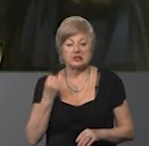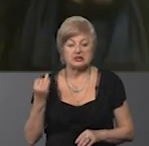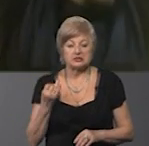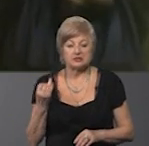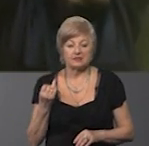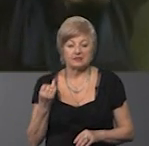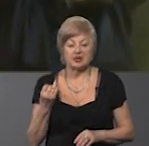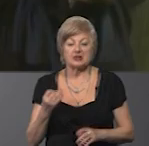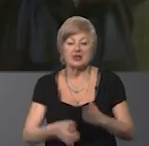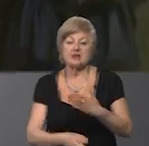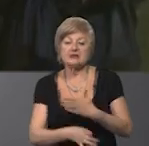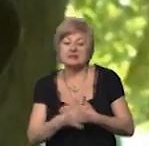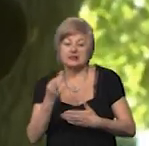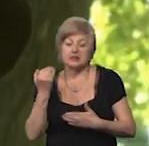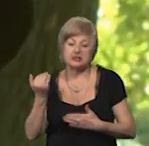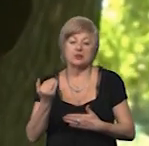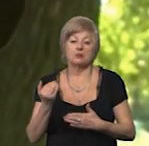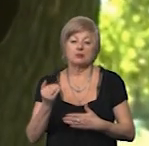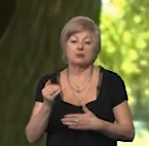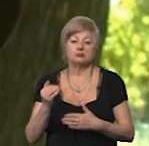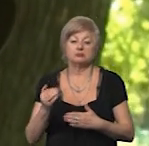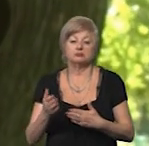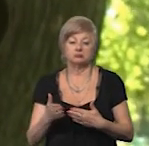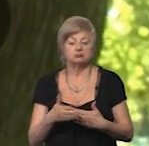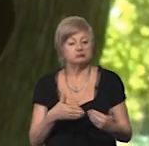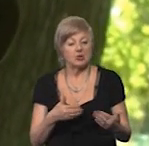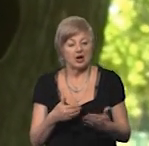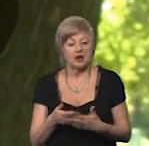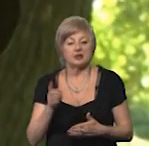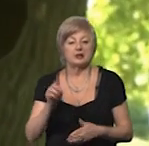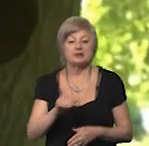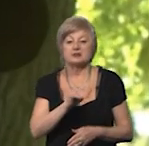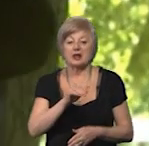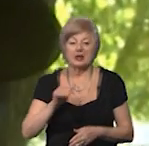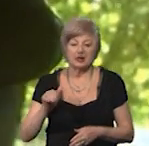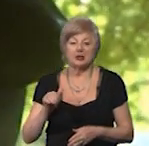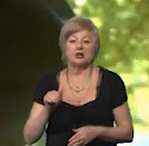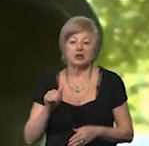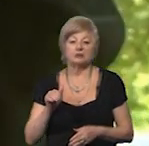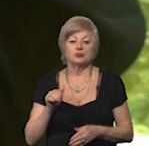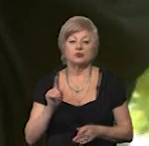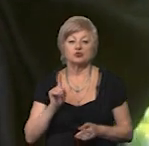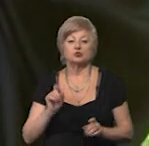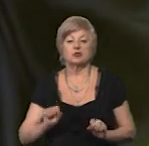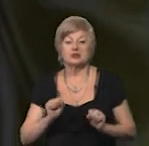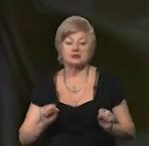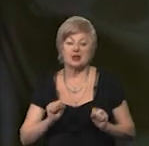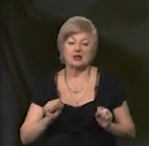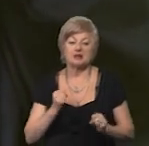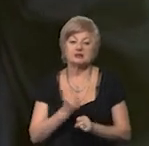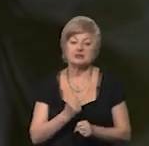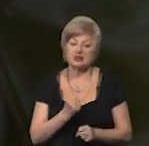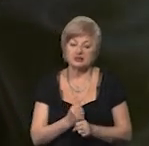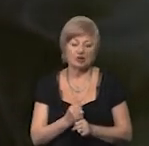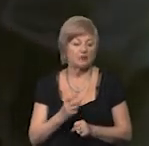всякими східними практиками, на рівні почитати книжки, щось намагався робити, але